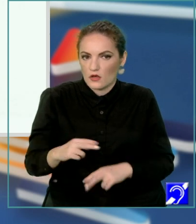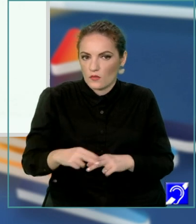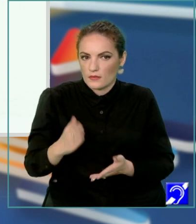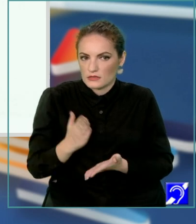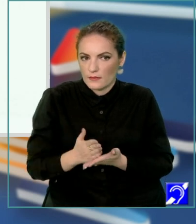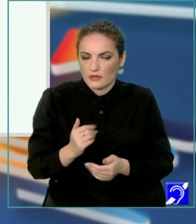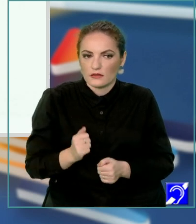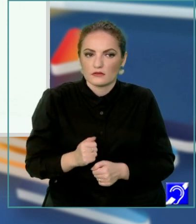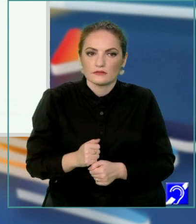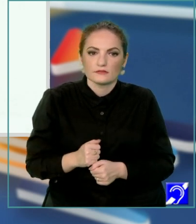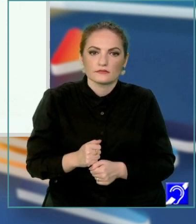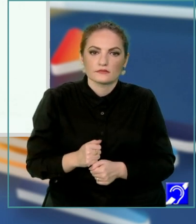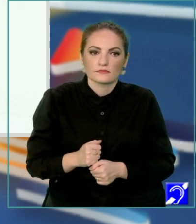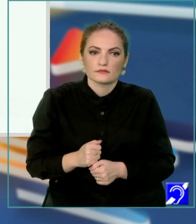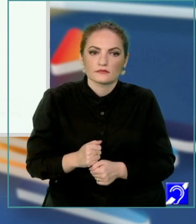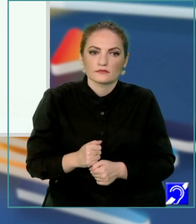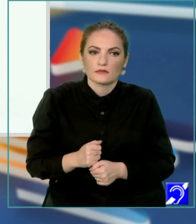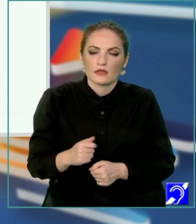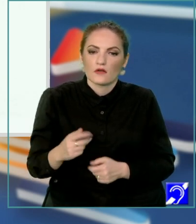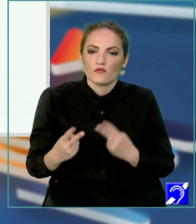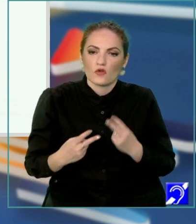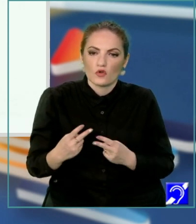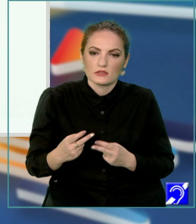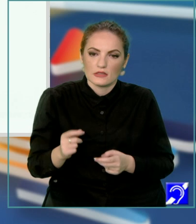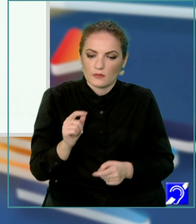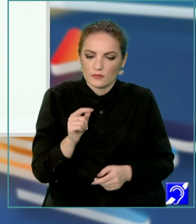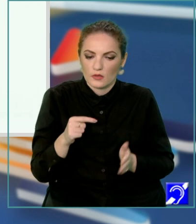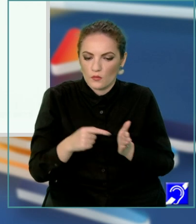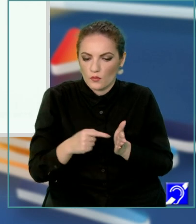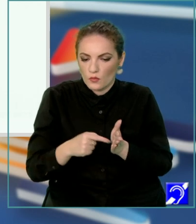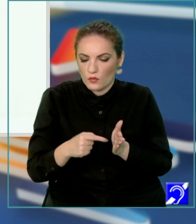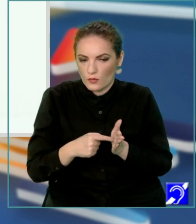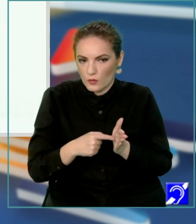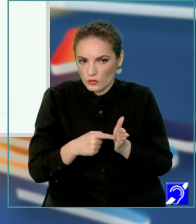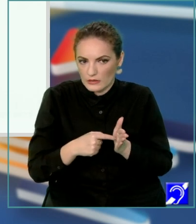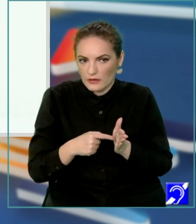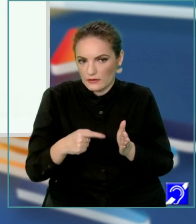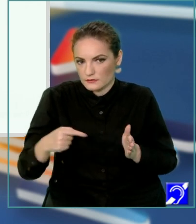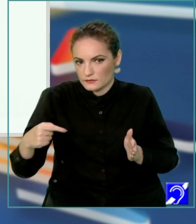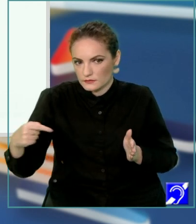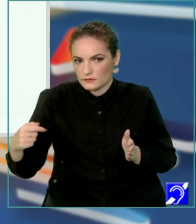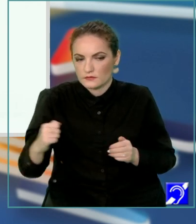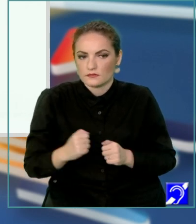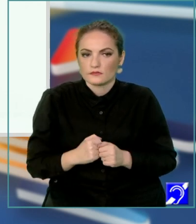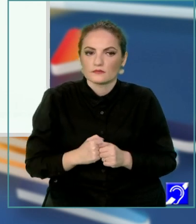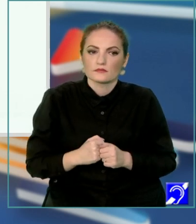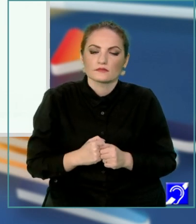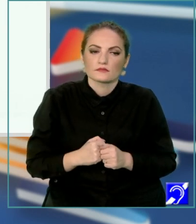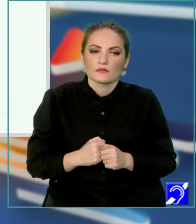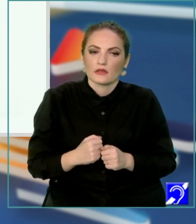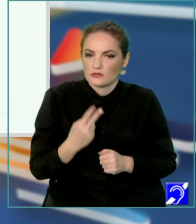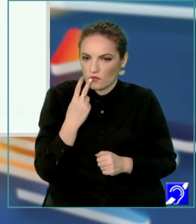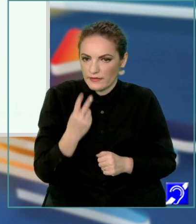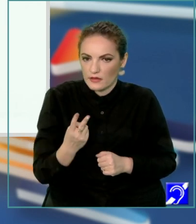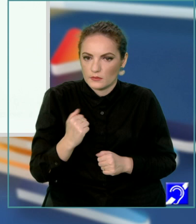spațiu punctat întrucât ea traversează corpul geometric și nu se vede a